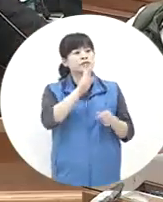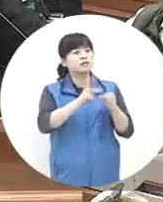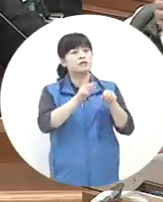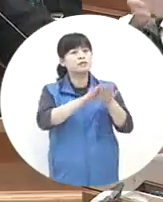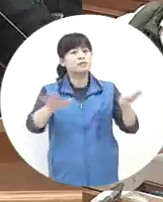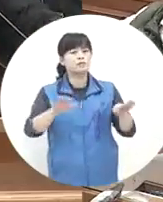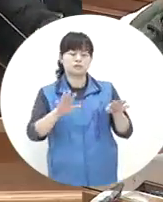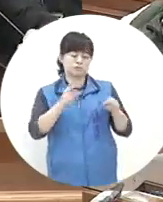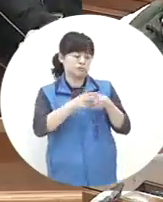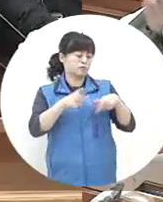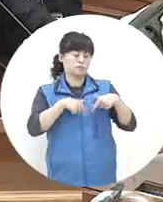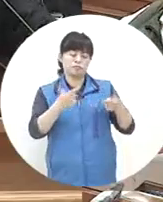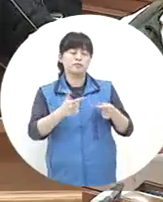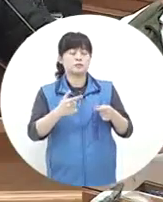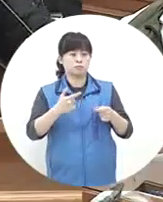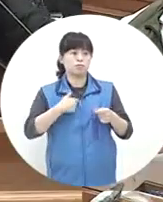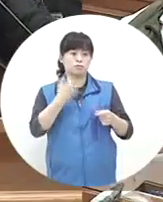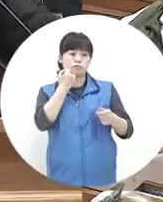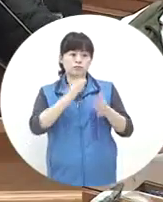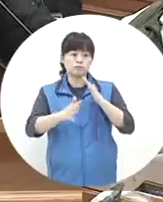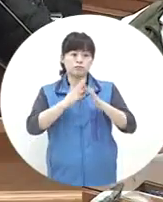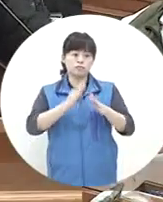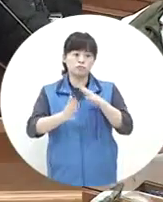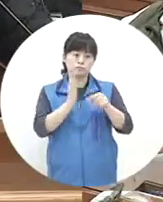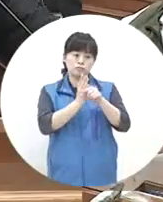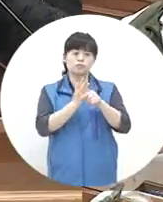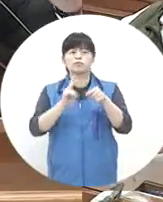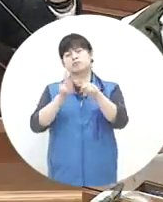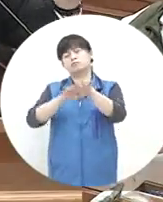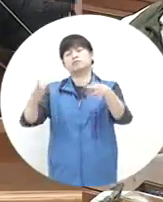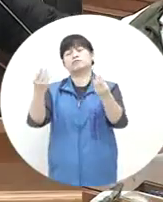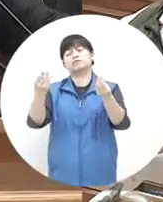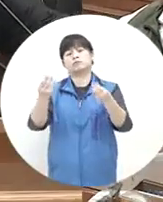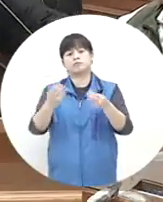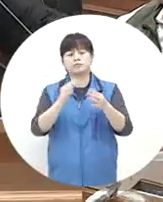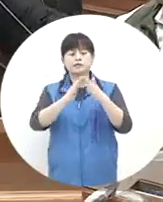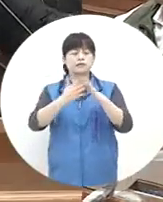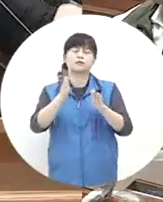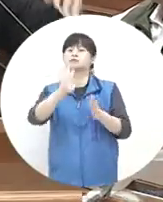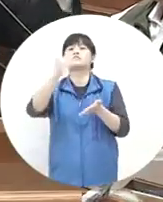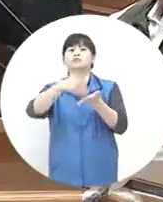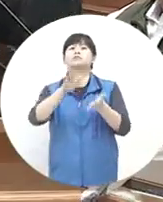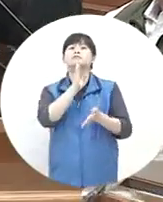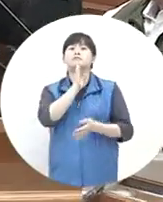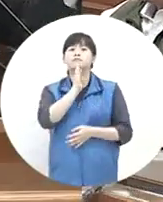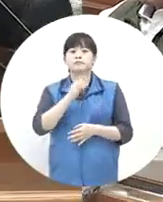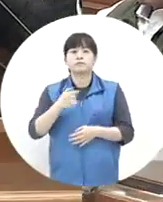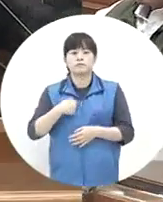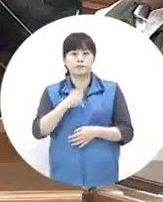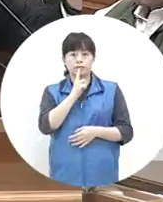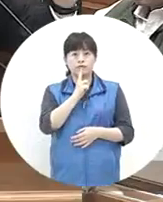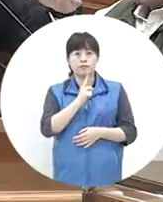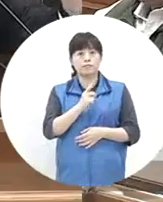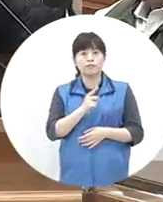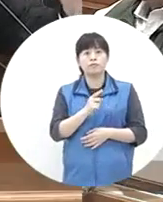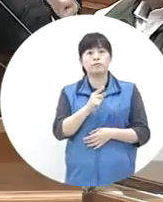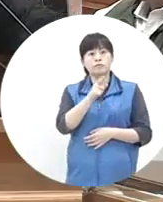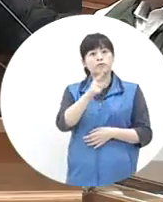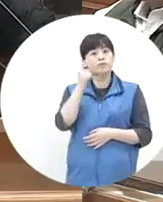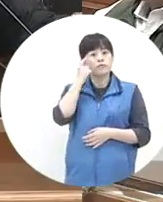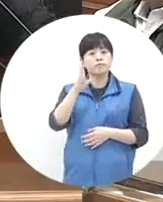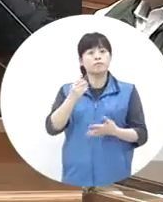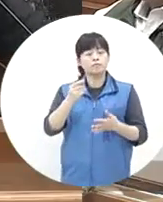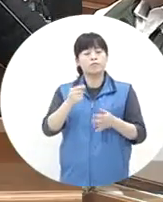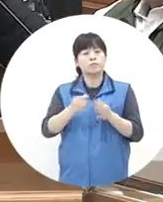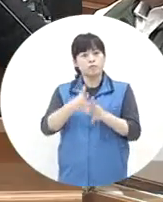心的问题。我们可以打胜仗，还在打仗，也没有和平啊。 打仗当然不算和平嘛。 对了，我是说， 那你要先把我来龙去脉